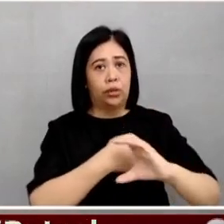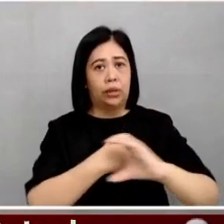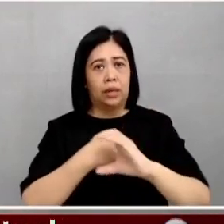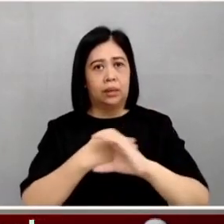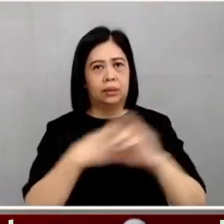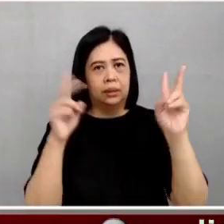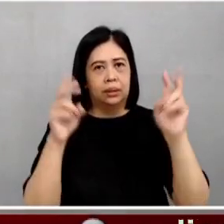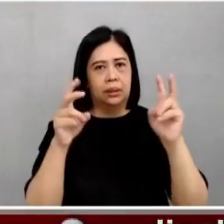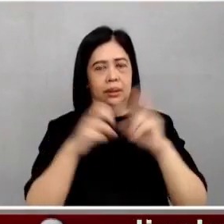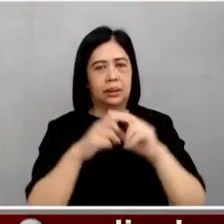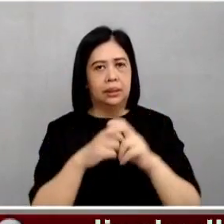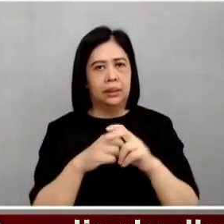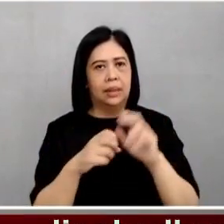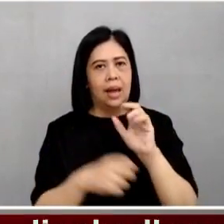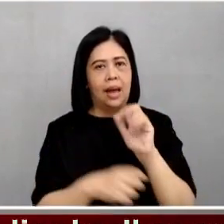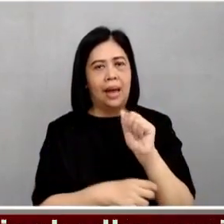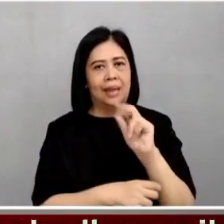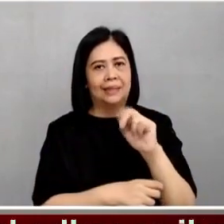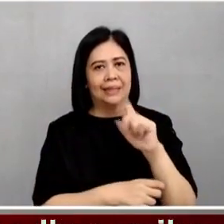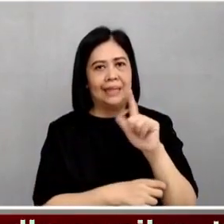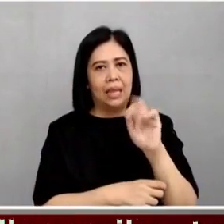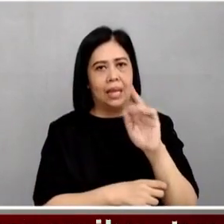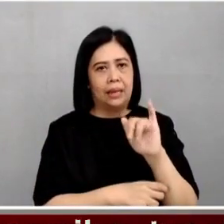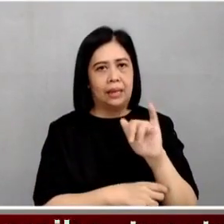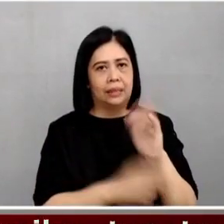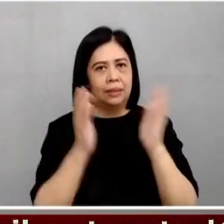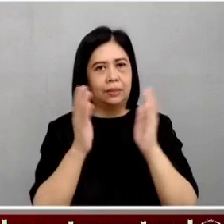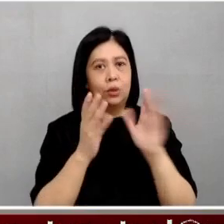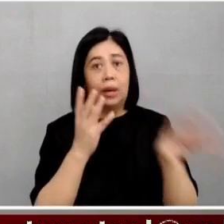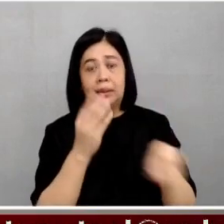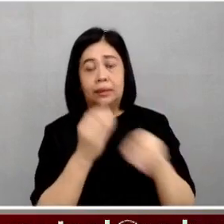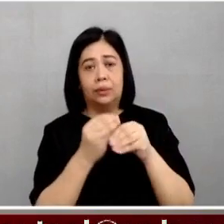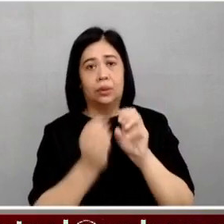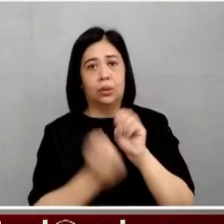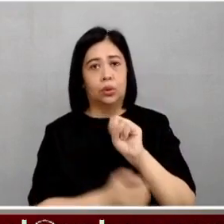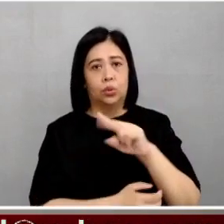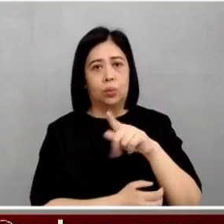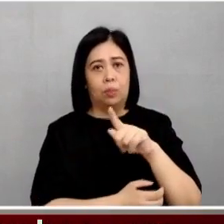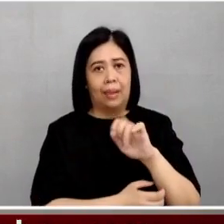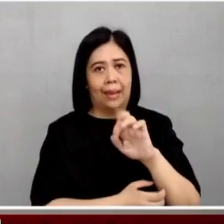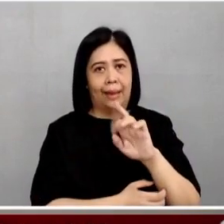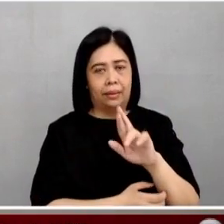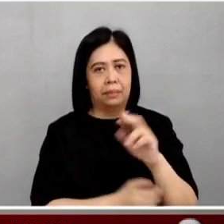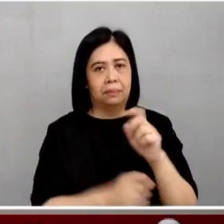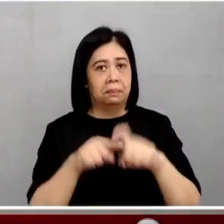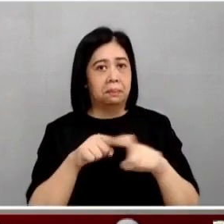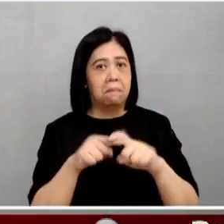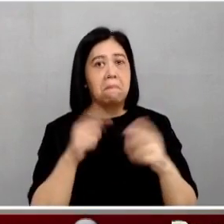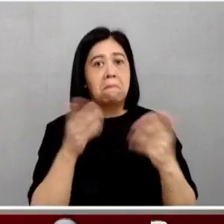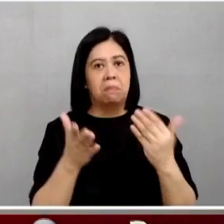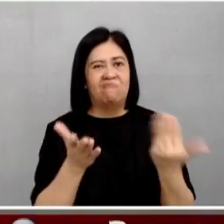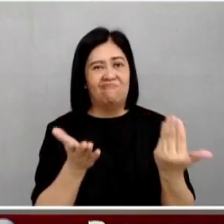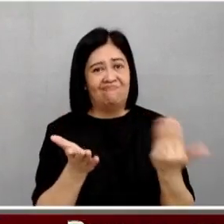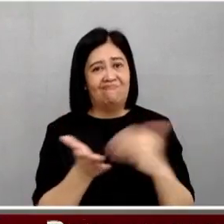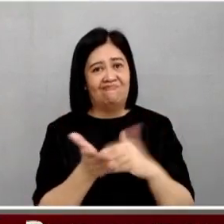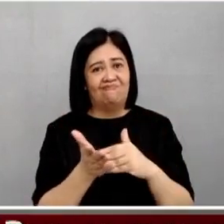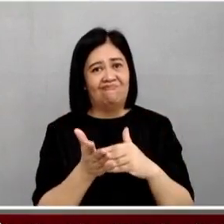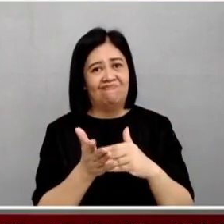na ancillary services o karagdagang supplier ng kuryente, baka magkaroon ulit ng power rate